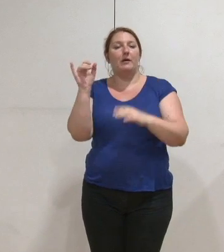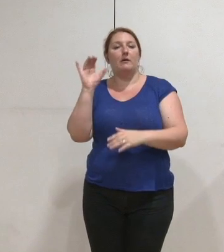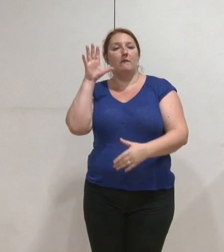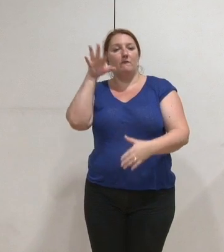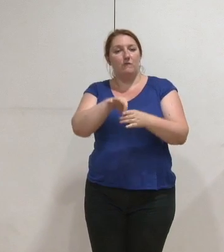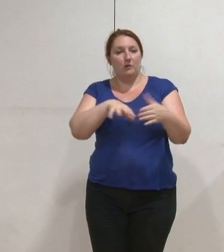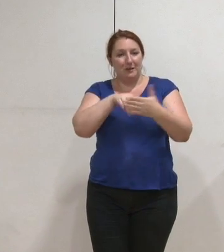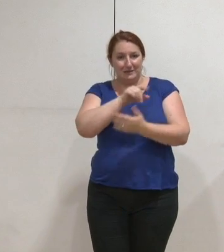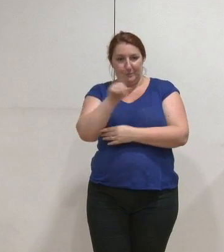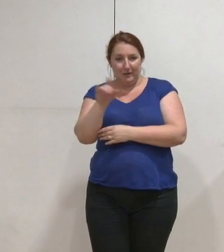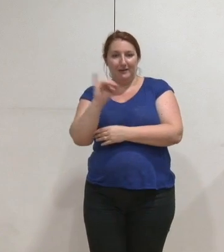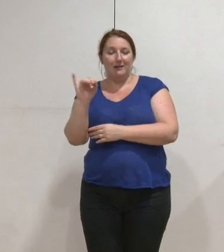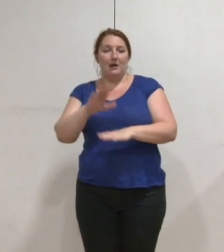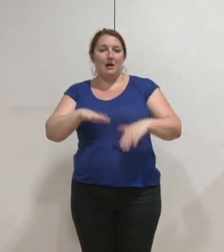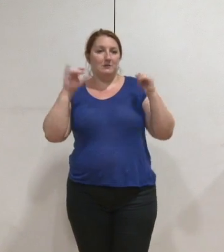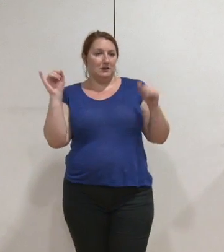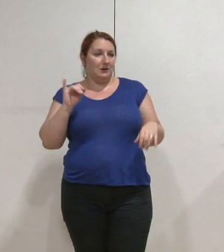au vote qui s'abstient